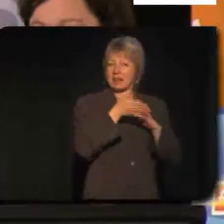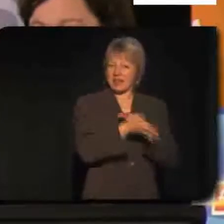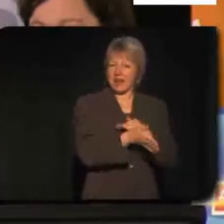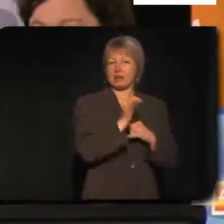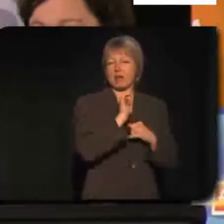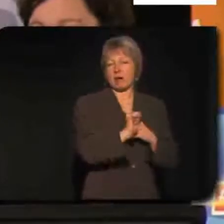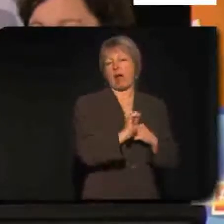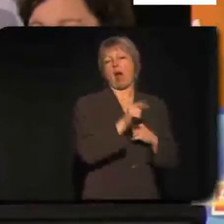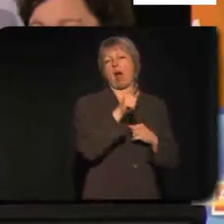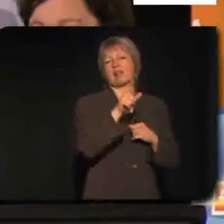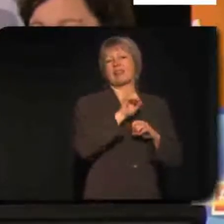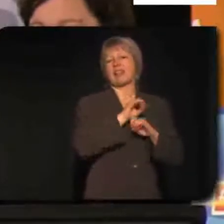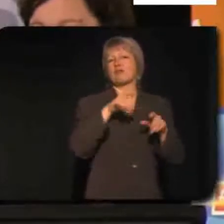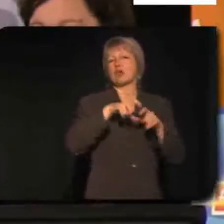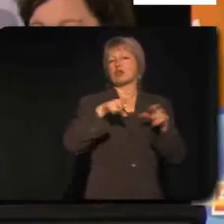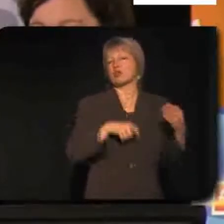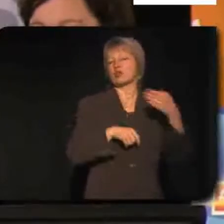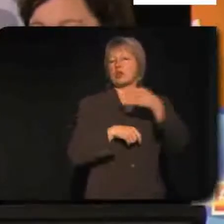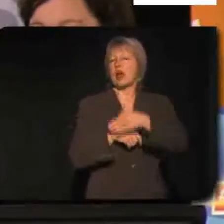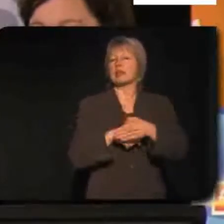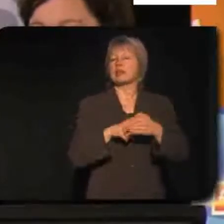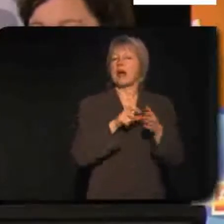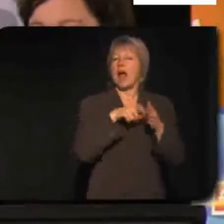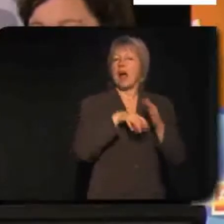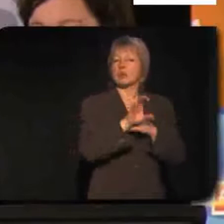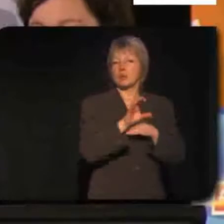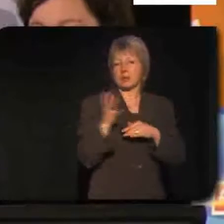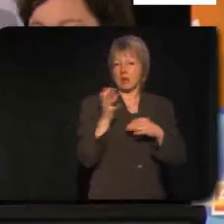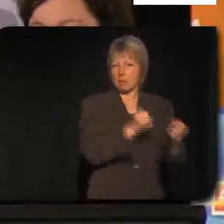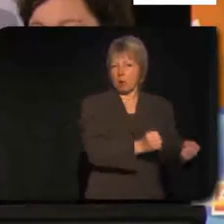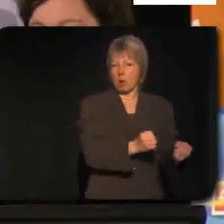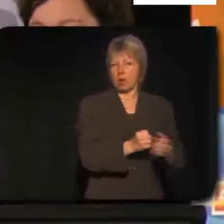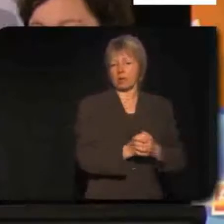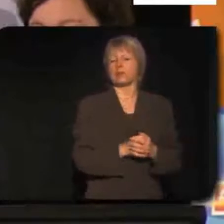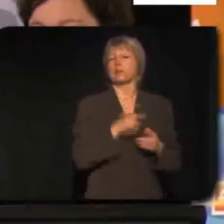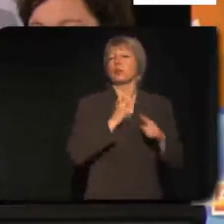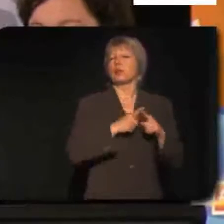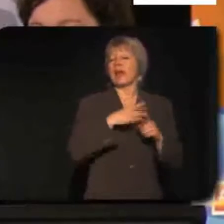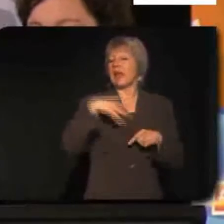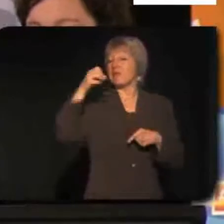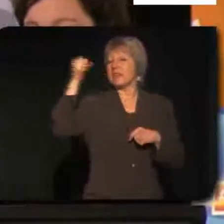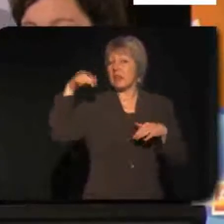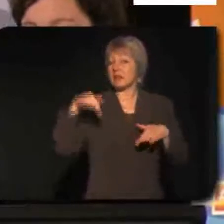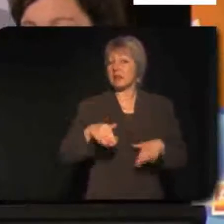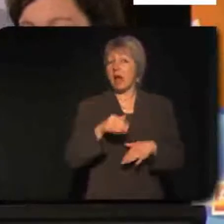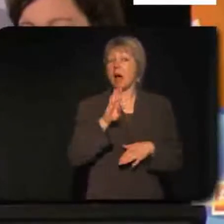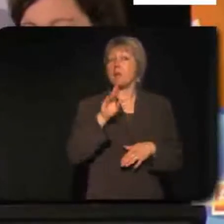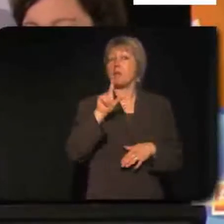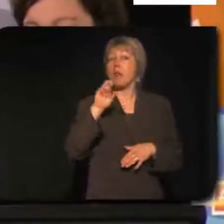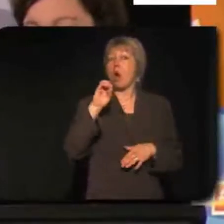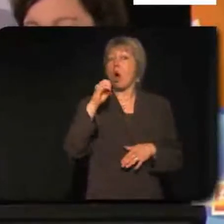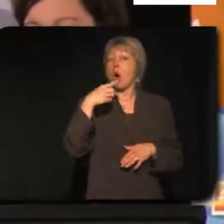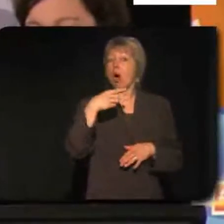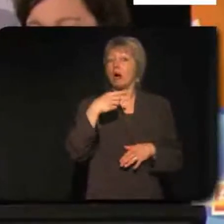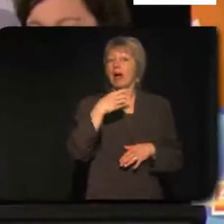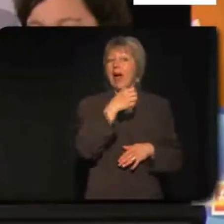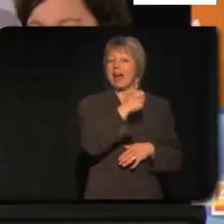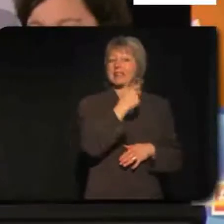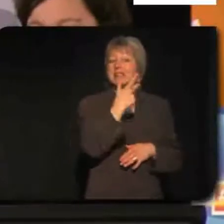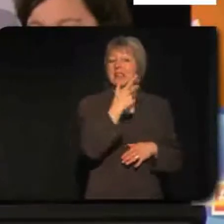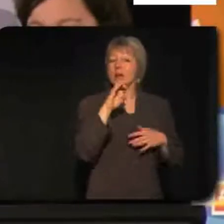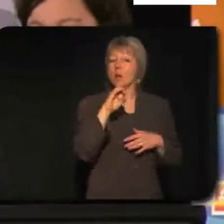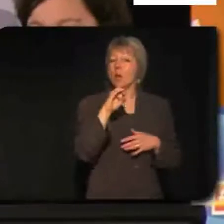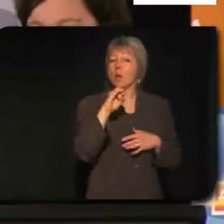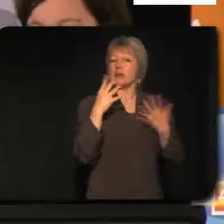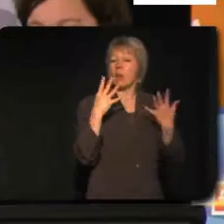Infostand abholen dann haben wir noch Gewinner einen Blog haben wir von der 1 3 0 9 3